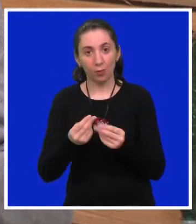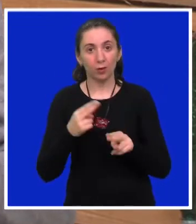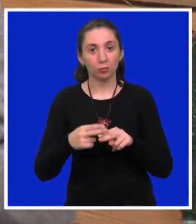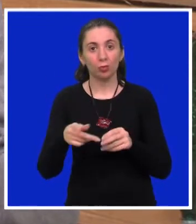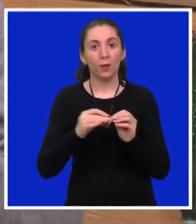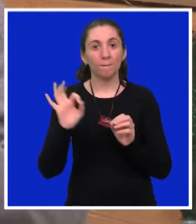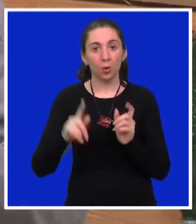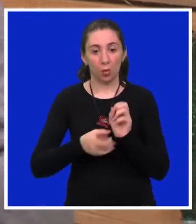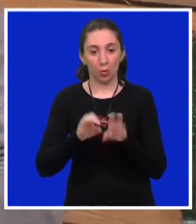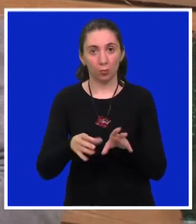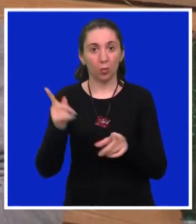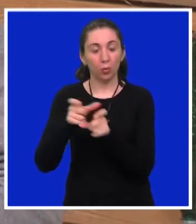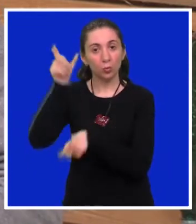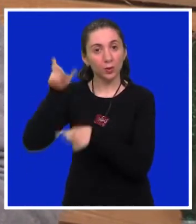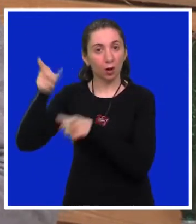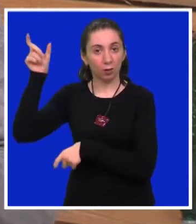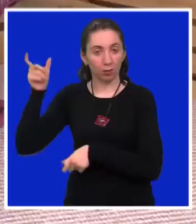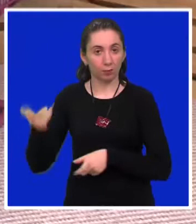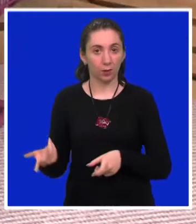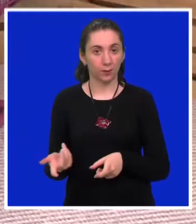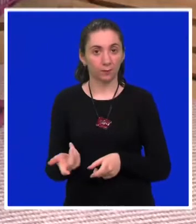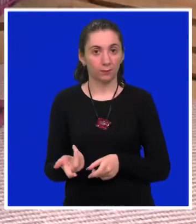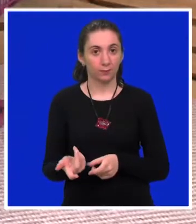kompletno rješenje za biootpad u više stambenim zgradama.